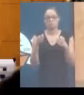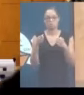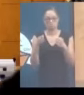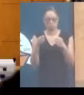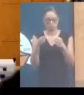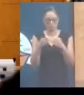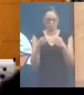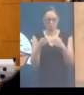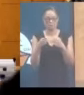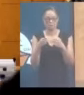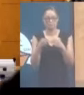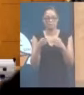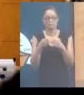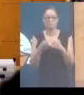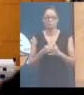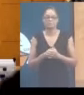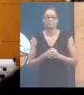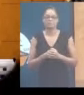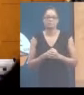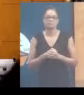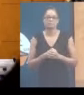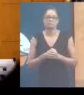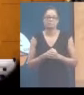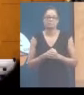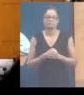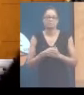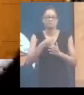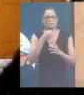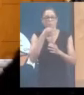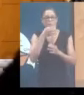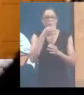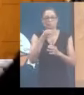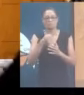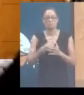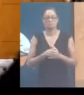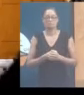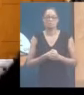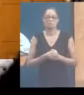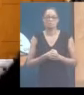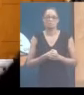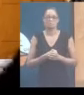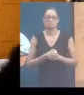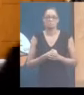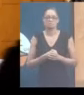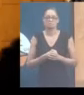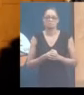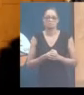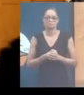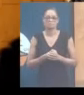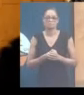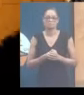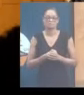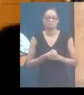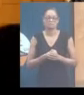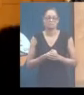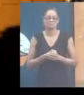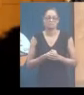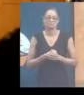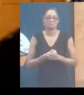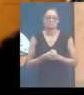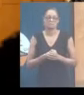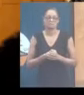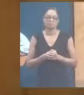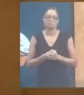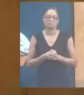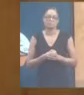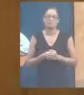début de la séance en indiquant qu'il faut absolument que ces questions ne